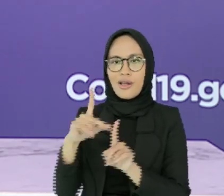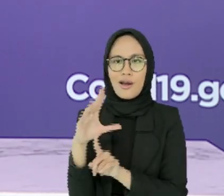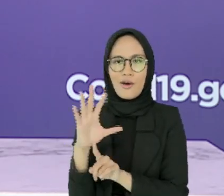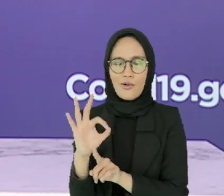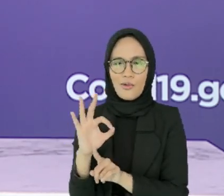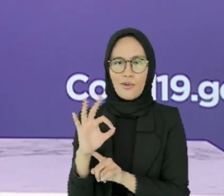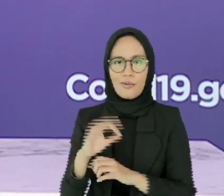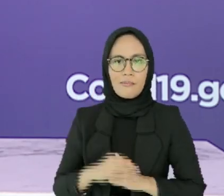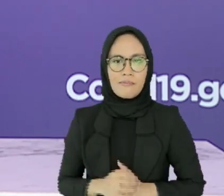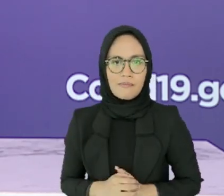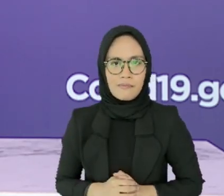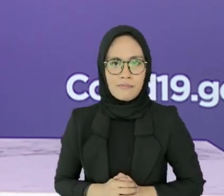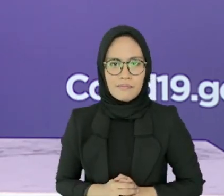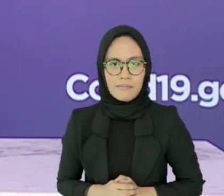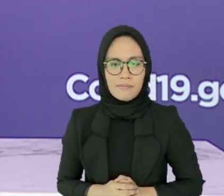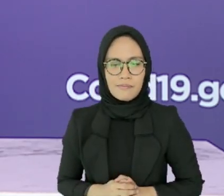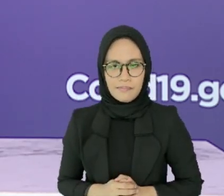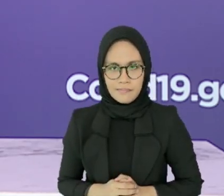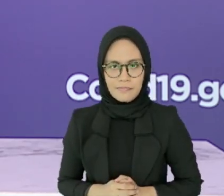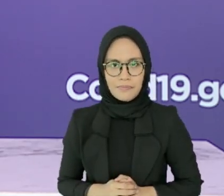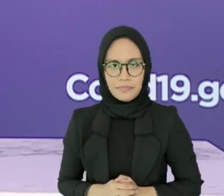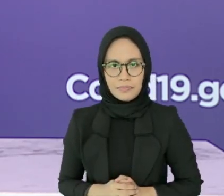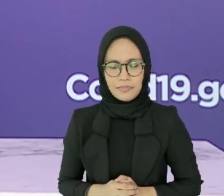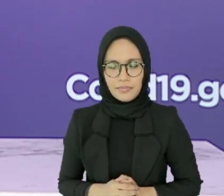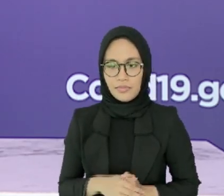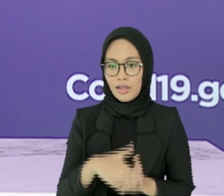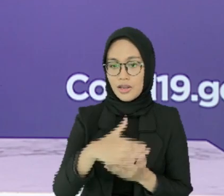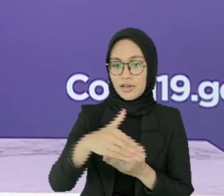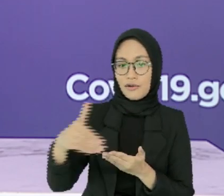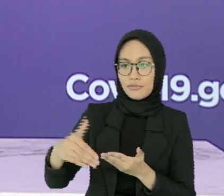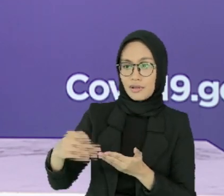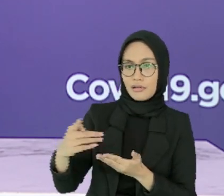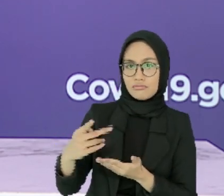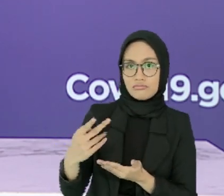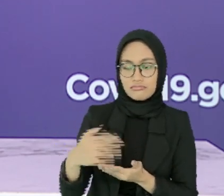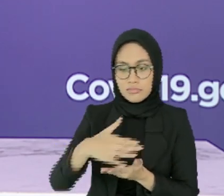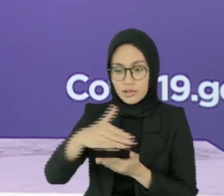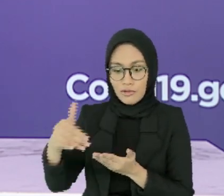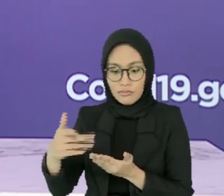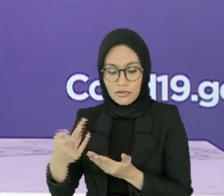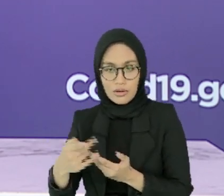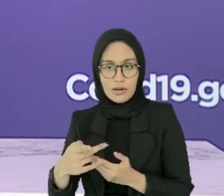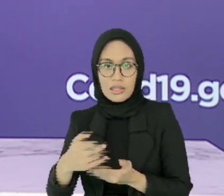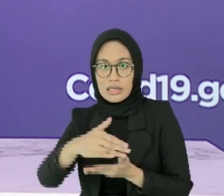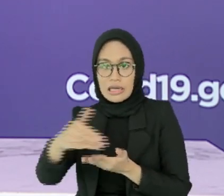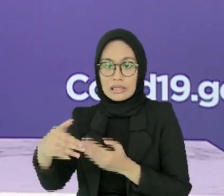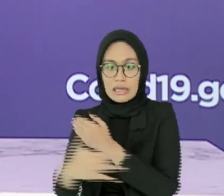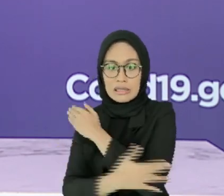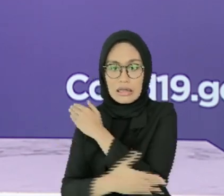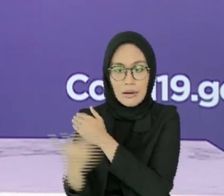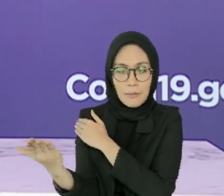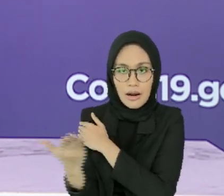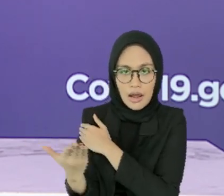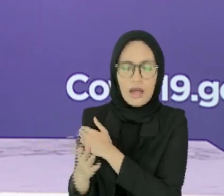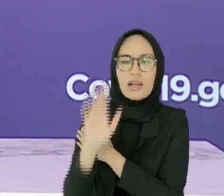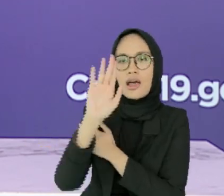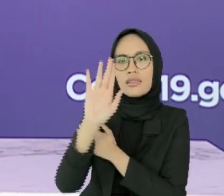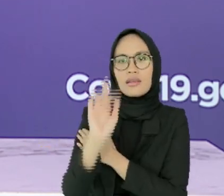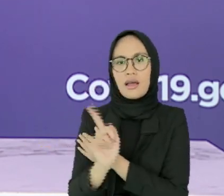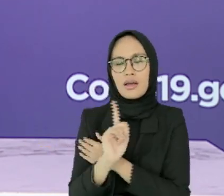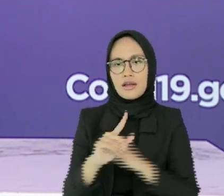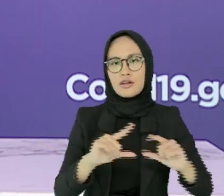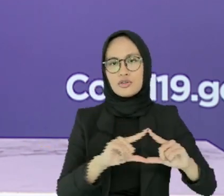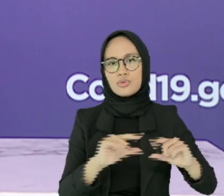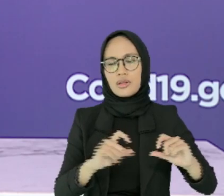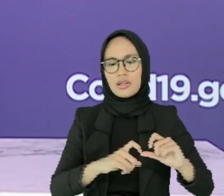sebuah negara rincian daftar negara nantinya akan diatur dalam pembaruan surat edaran Satgas yang